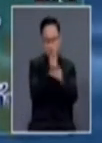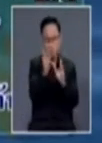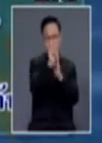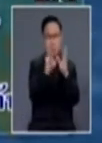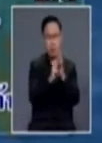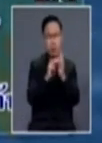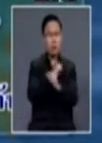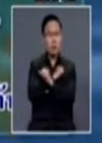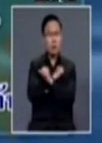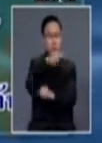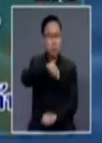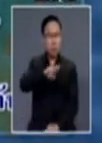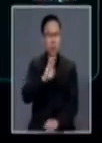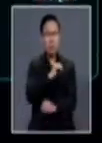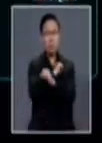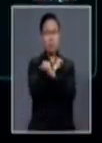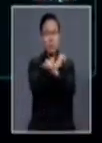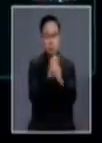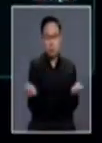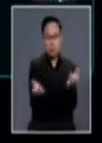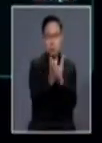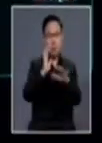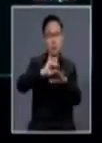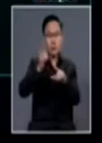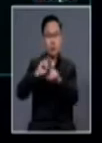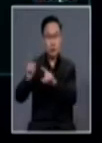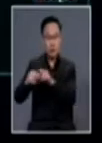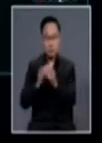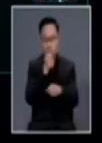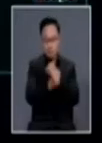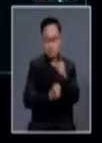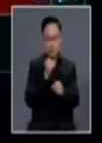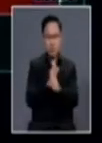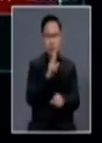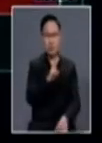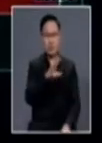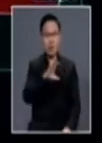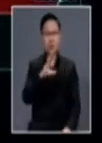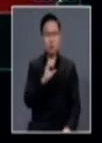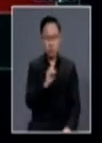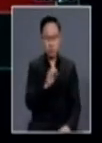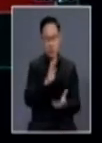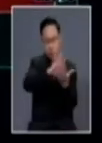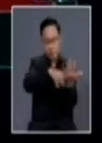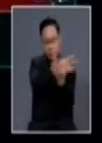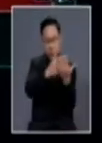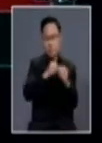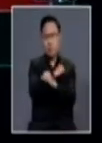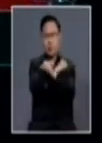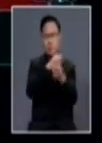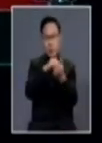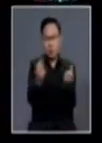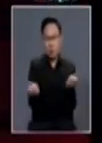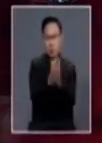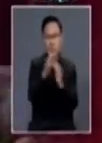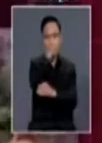สาธารณภัยพ.ศ. 2550และแผนการป้องกันและบรรเทาสาธารณภัยแห่งชาติพ.ศ. 2558เป็นกรอบแนวท